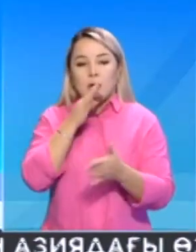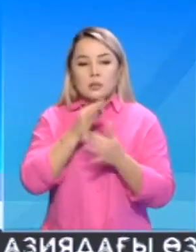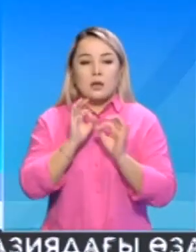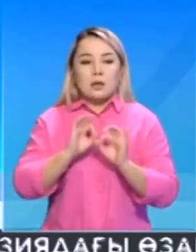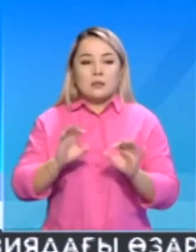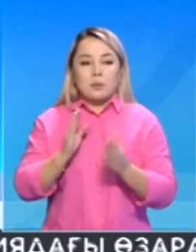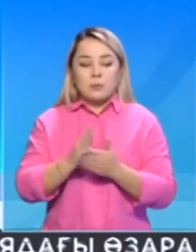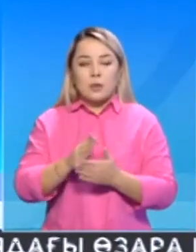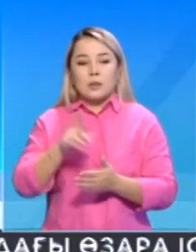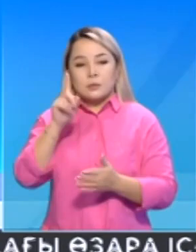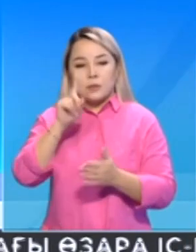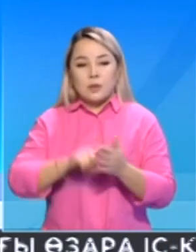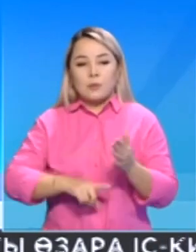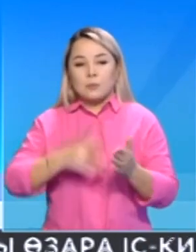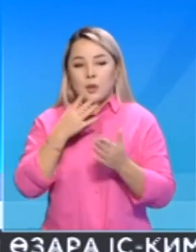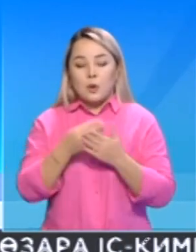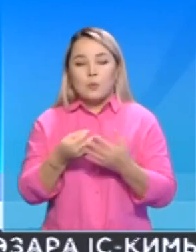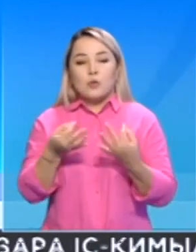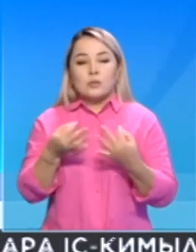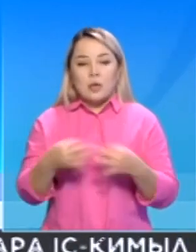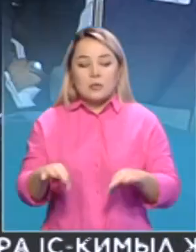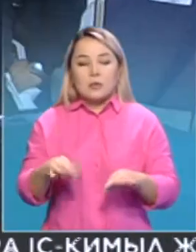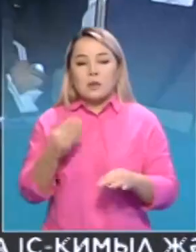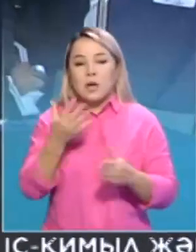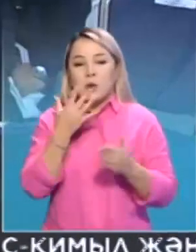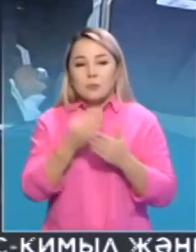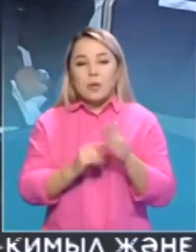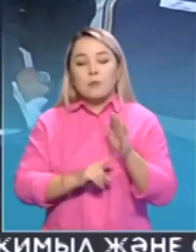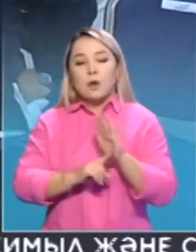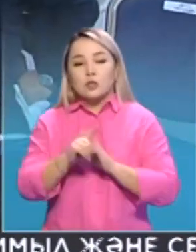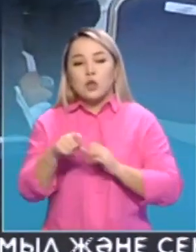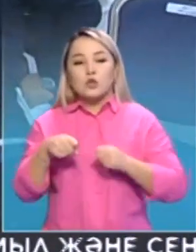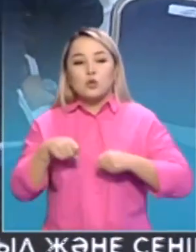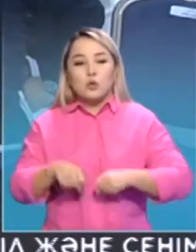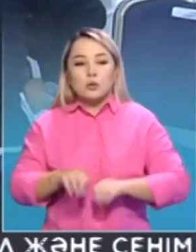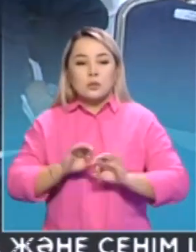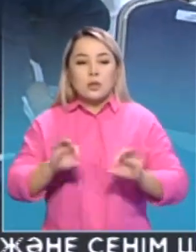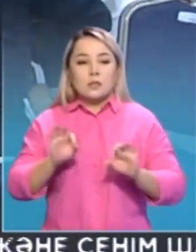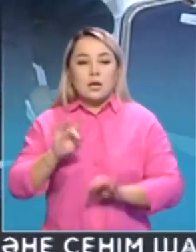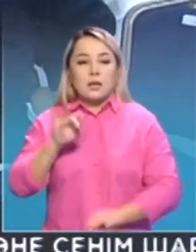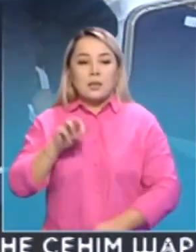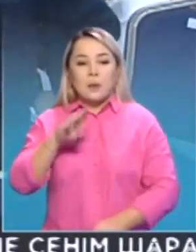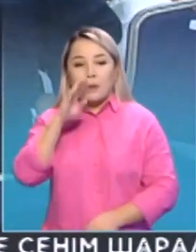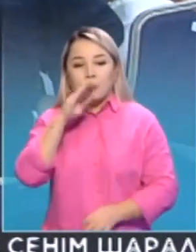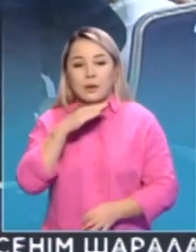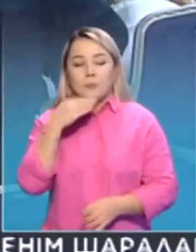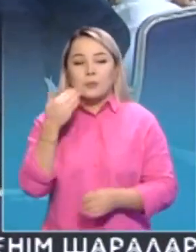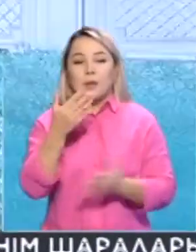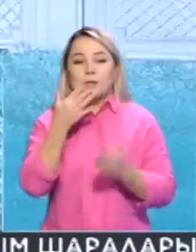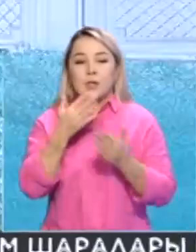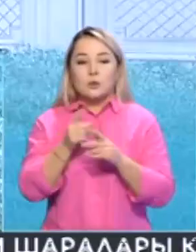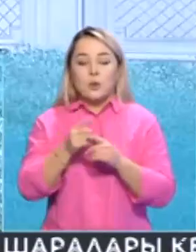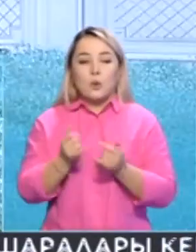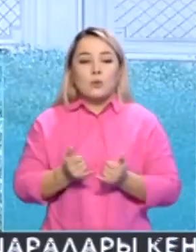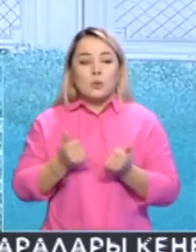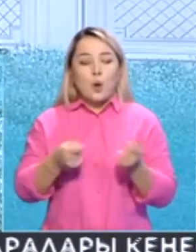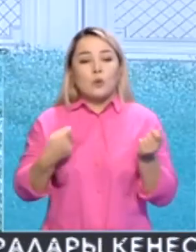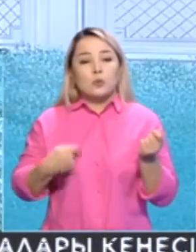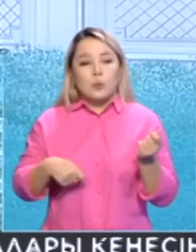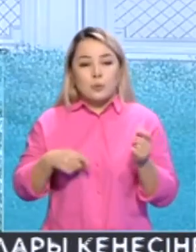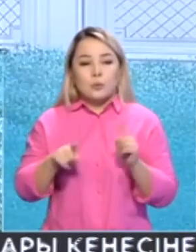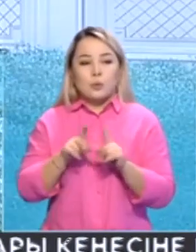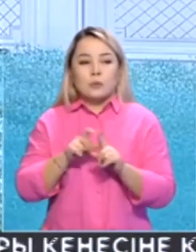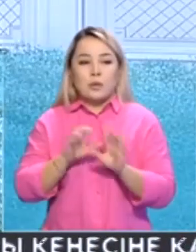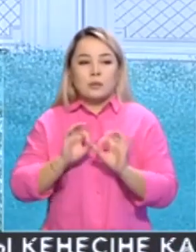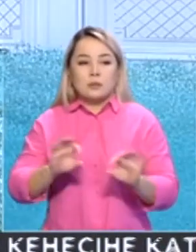айтады. Діни бостандық дегеніміз фундаменталды және бастапқы құқық деді Рим папасы. Сондай-ақ мәртебелі мейман домбыра туралы да